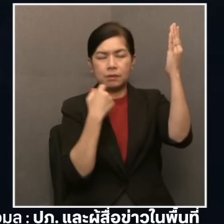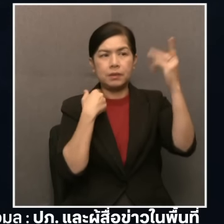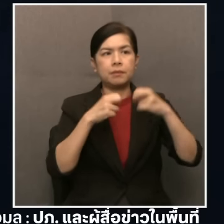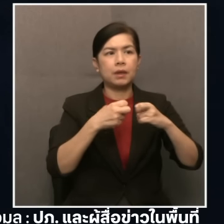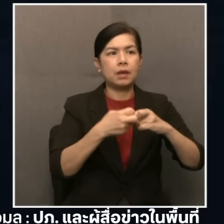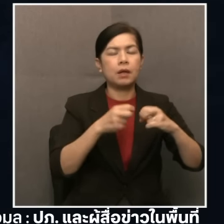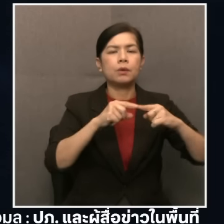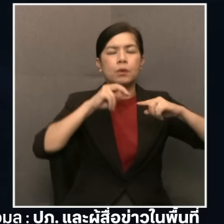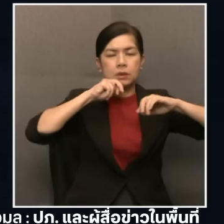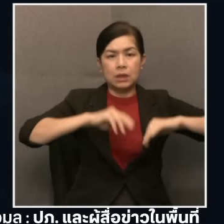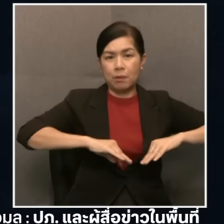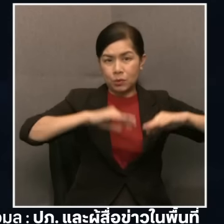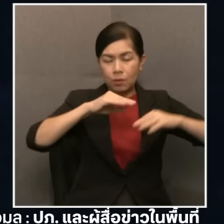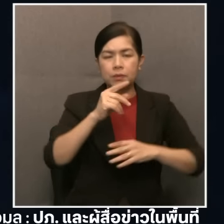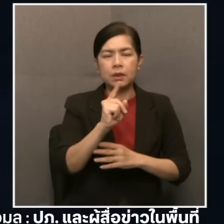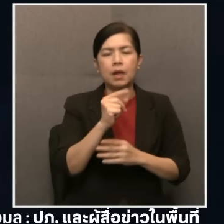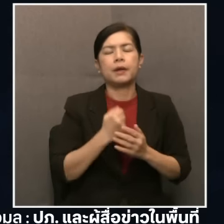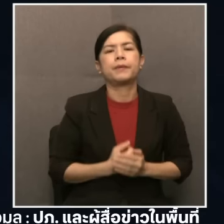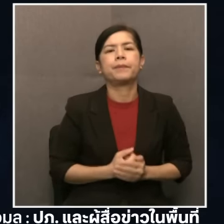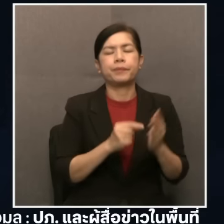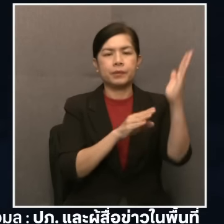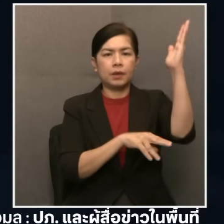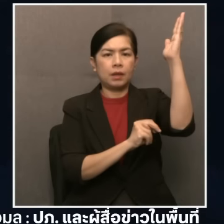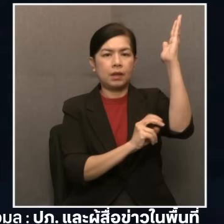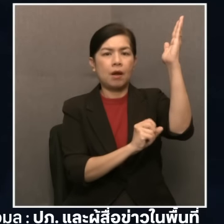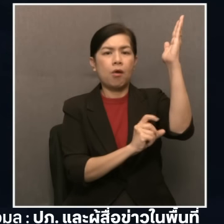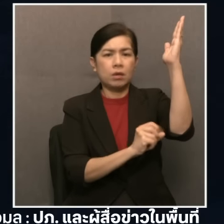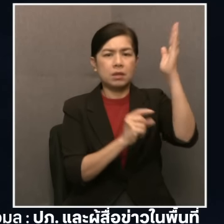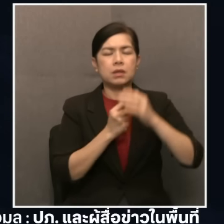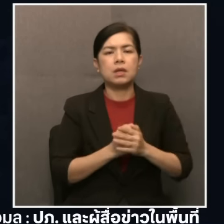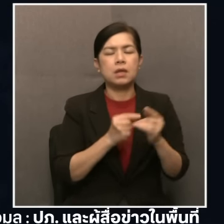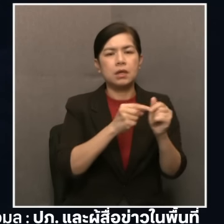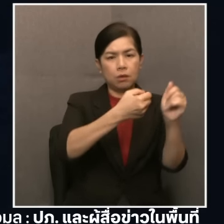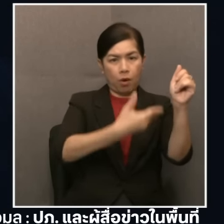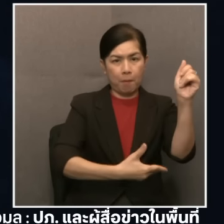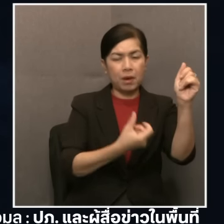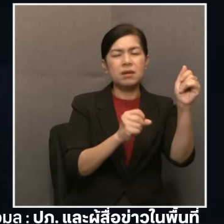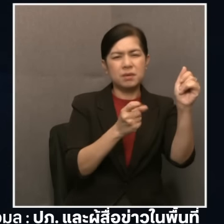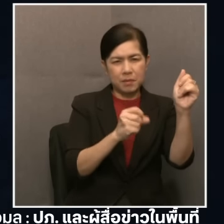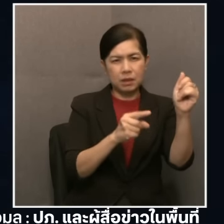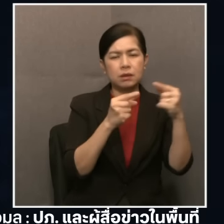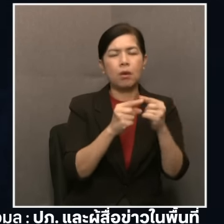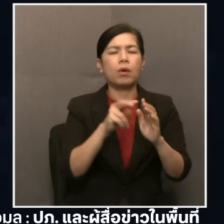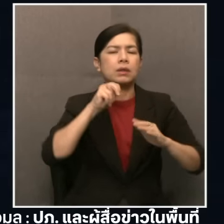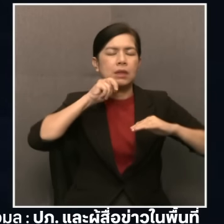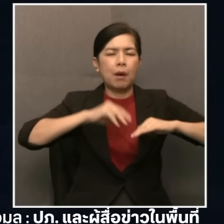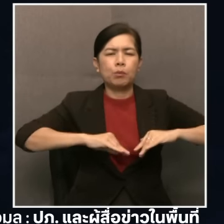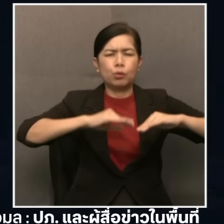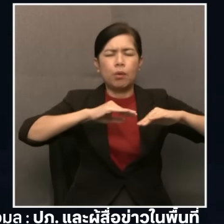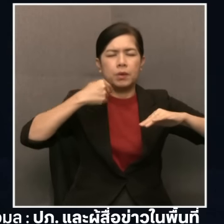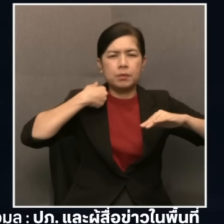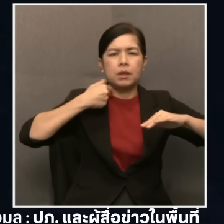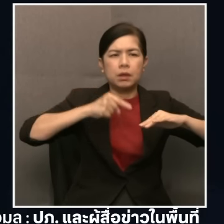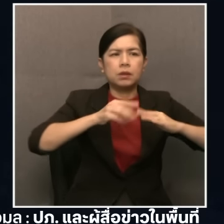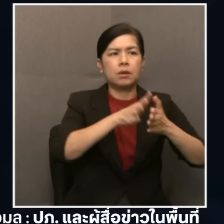บนะคะนั่นคือจังหวัดนครศรีธรรมราชท่วม11อำเภอระดับท่วมสูงยังคงทรงตัวอยู่ในระดับ